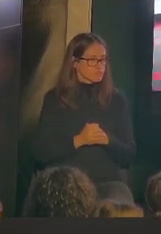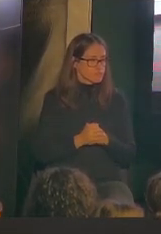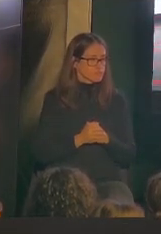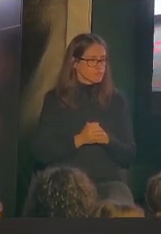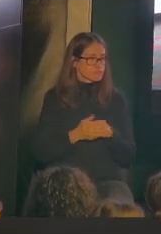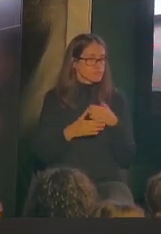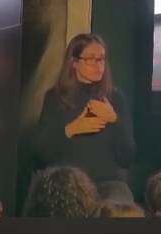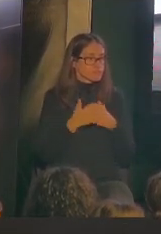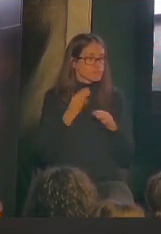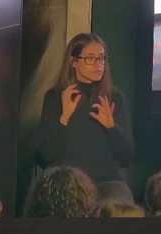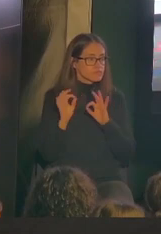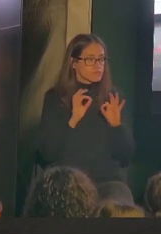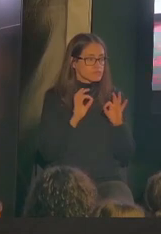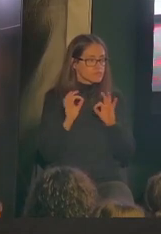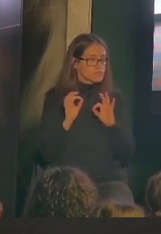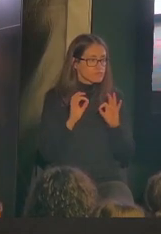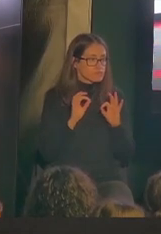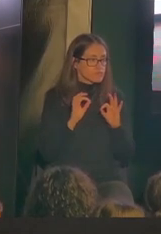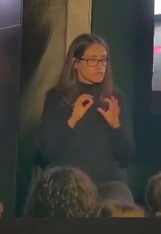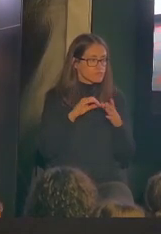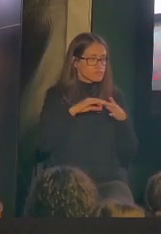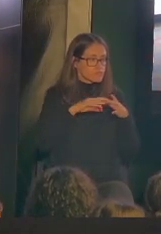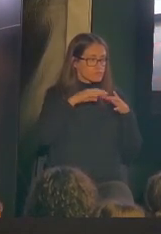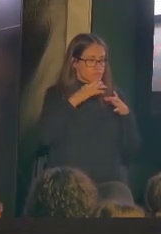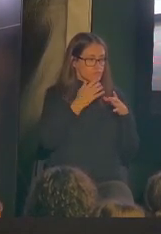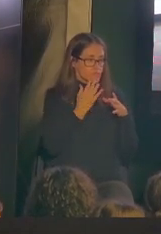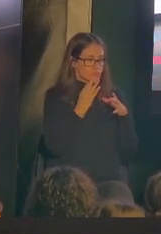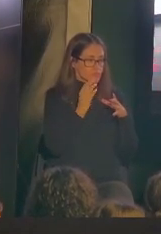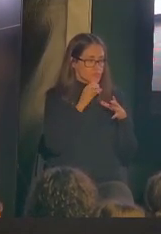Començarem dosificant la mousse.